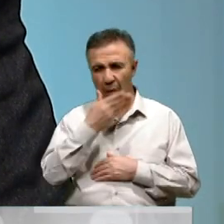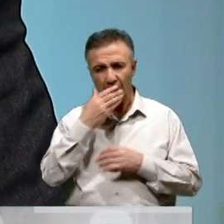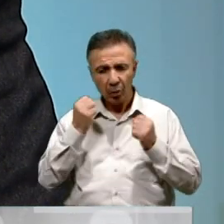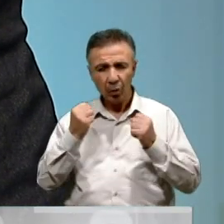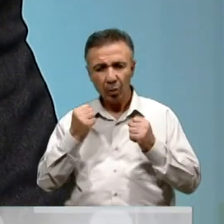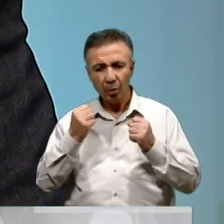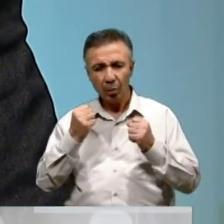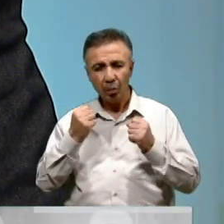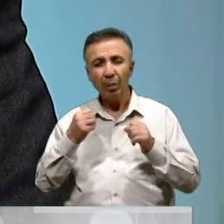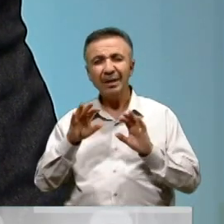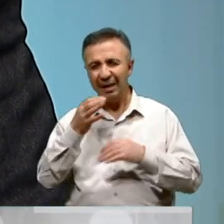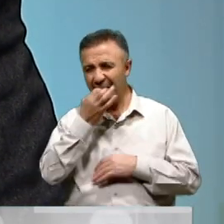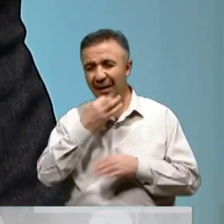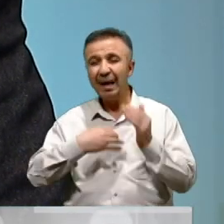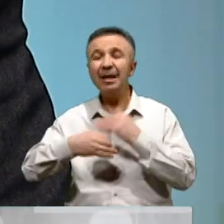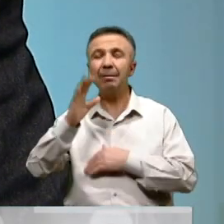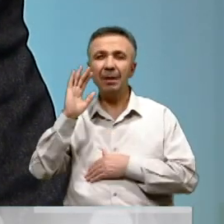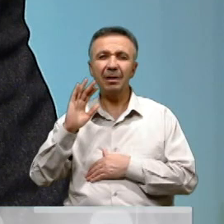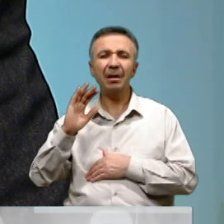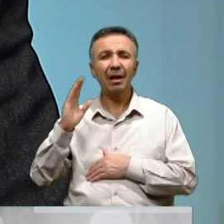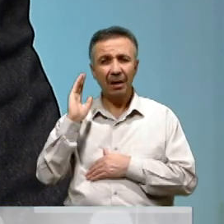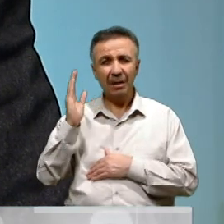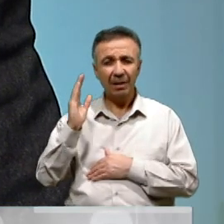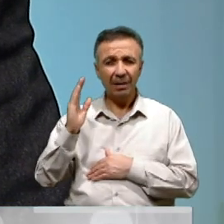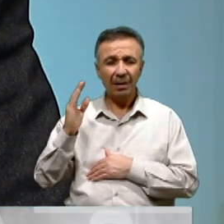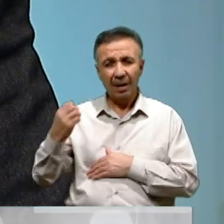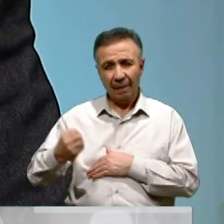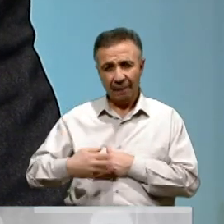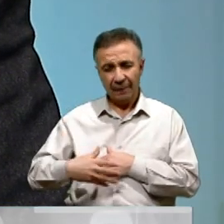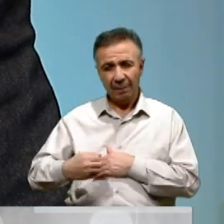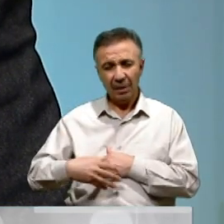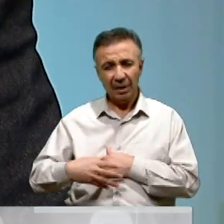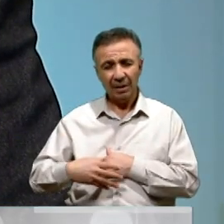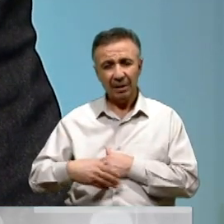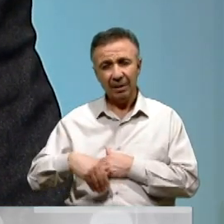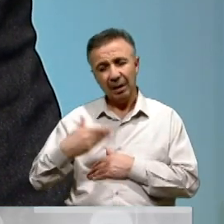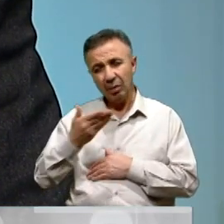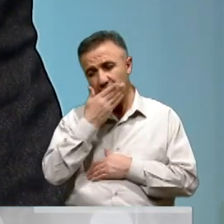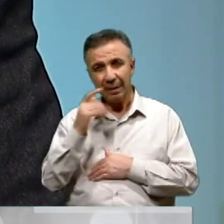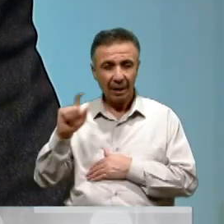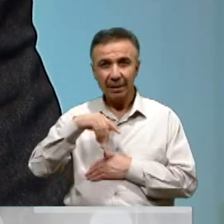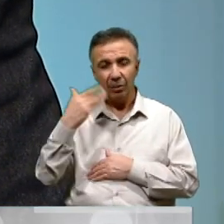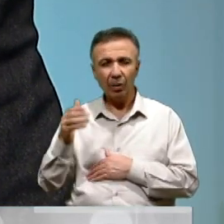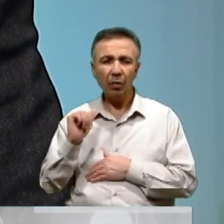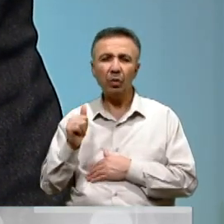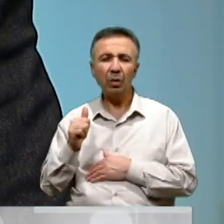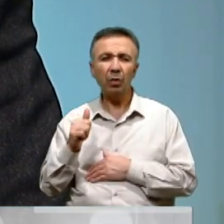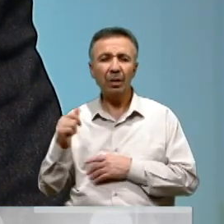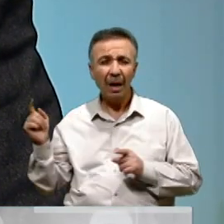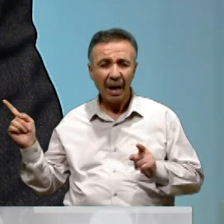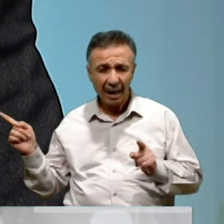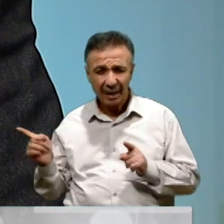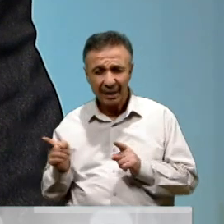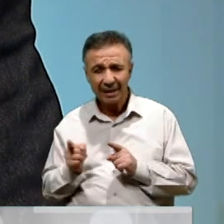etmesin. Gitsin filmini çektirsin. Kardeşimiz daha sonra, Ramazan'dan sonra gününe gün en kısa